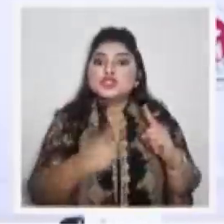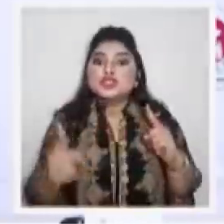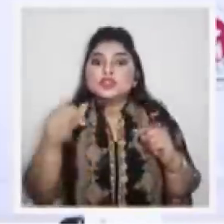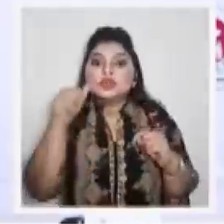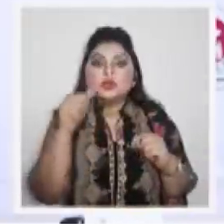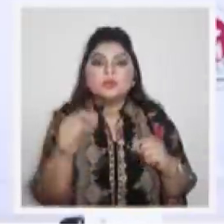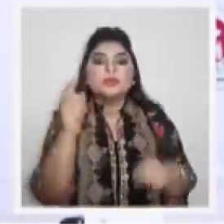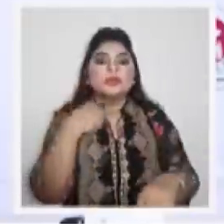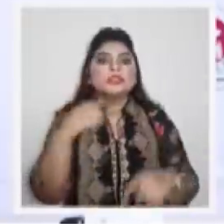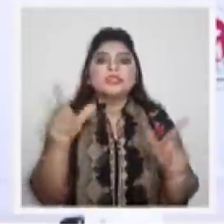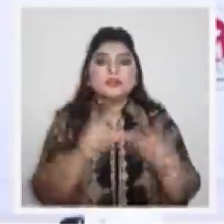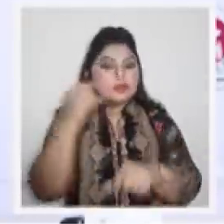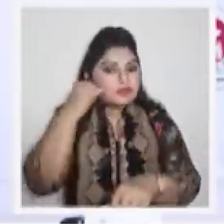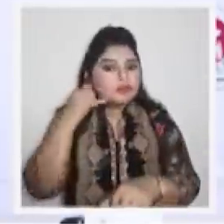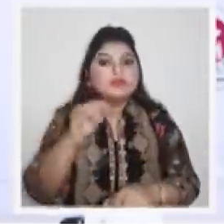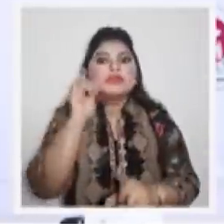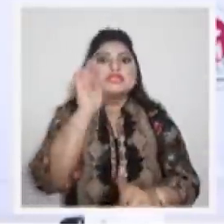1,83,96,202টি।